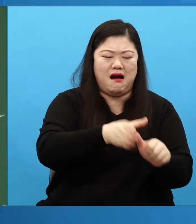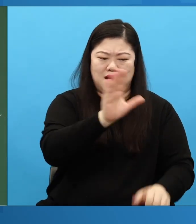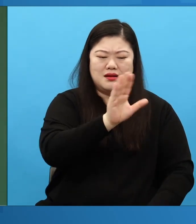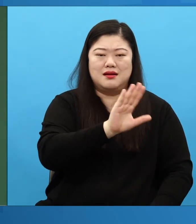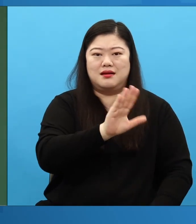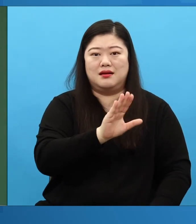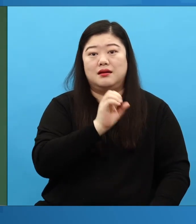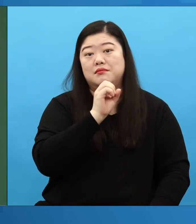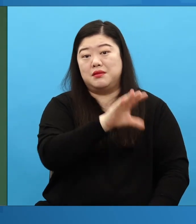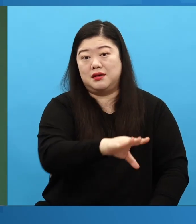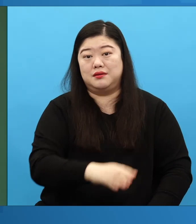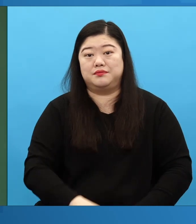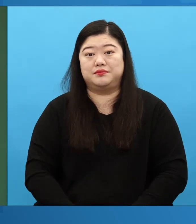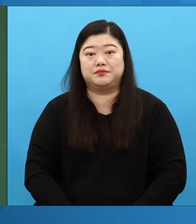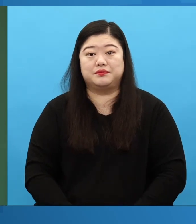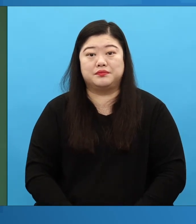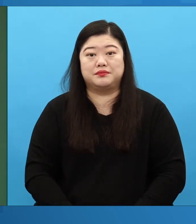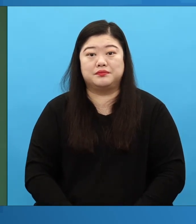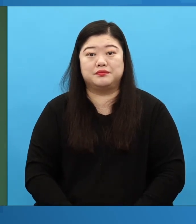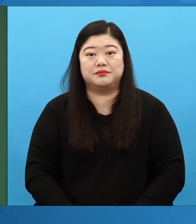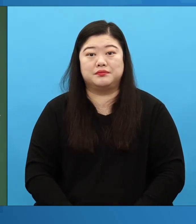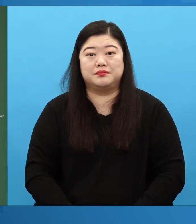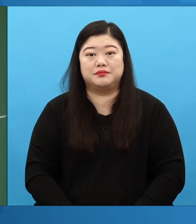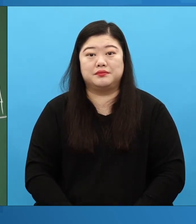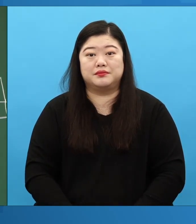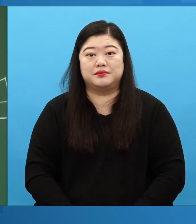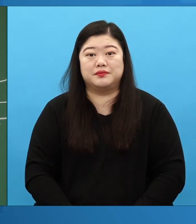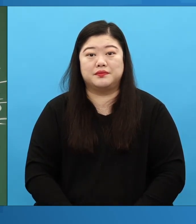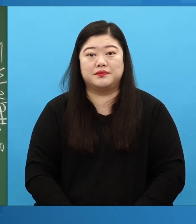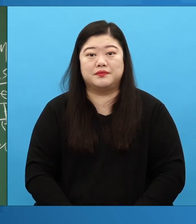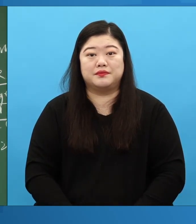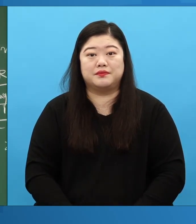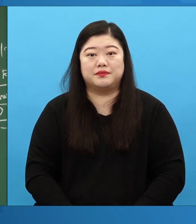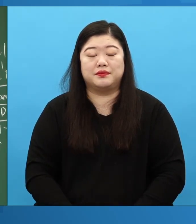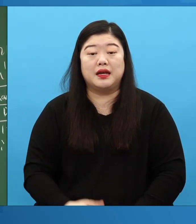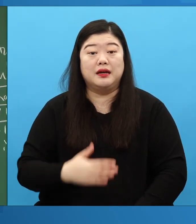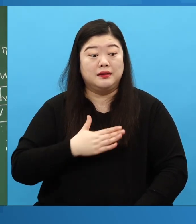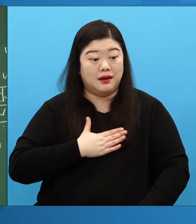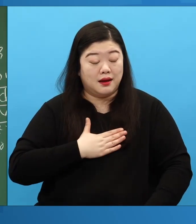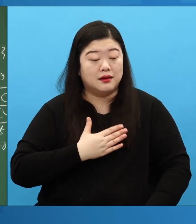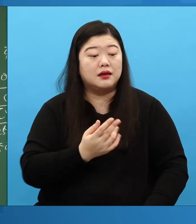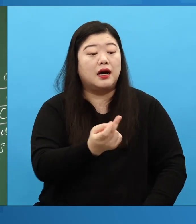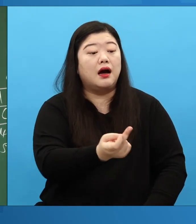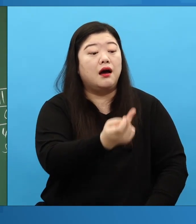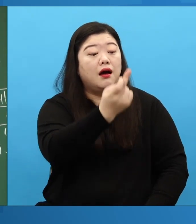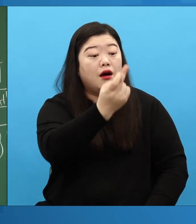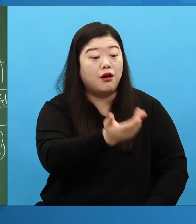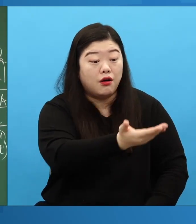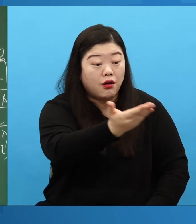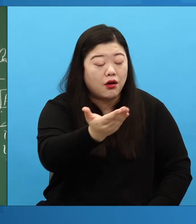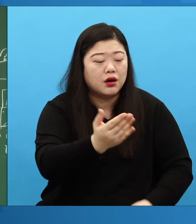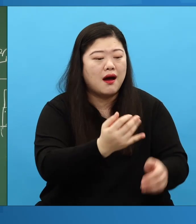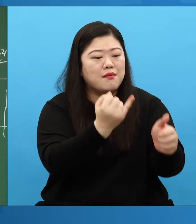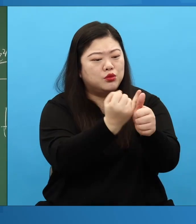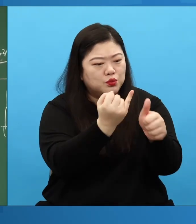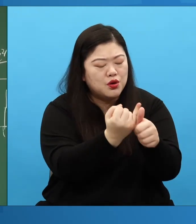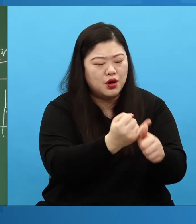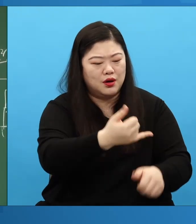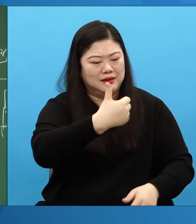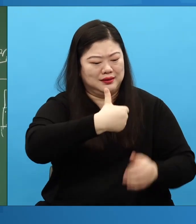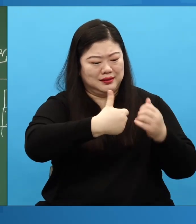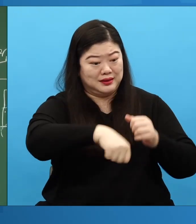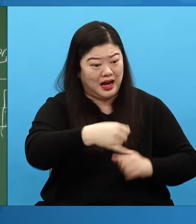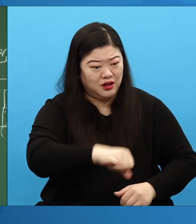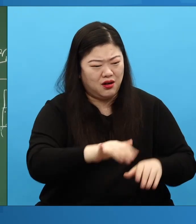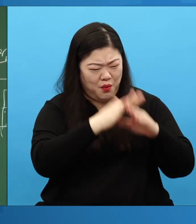he says, 당신과 쉽게 말하면 형님과 형님들의 모든 자녀들을 내가 책임지겠다. He tells his brother, you and